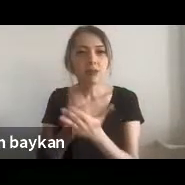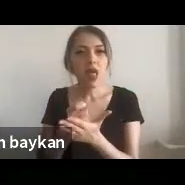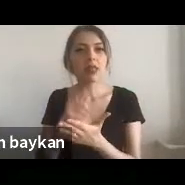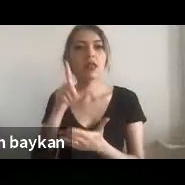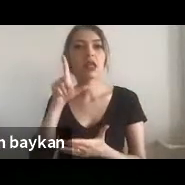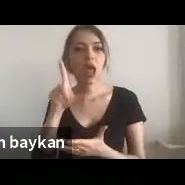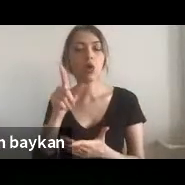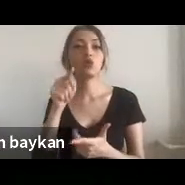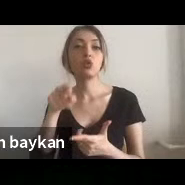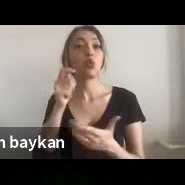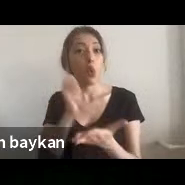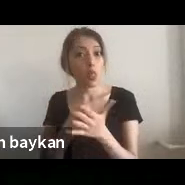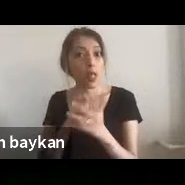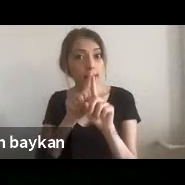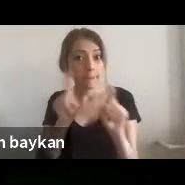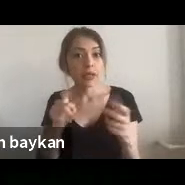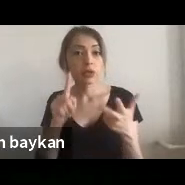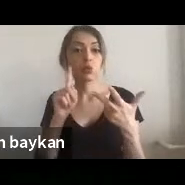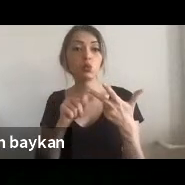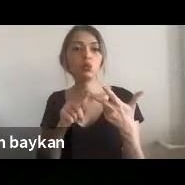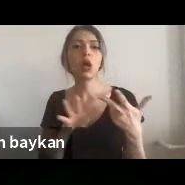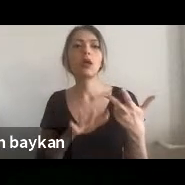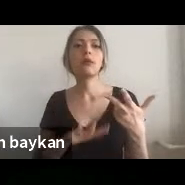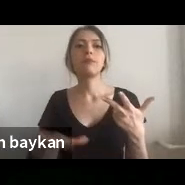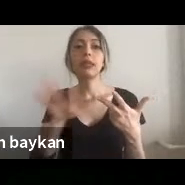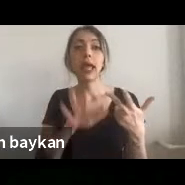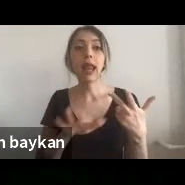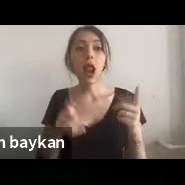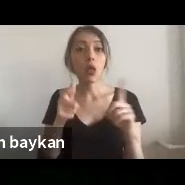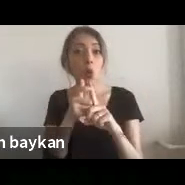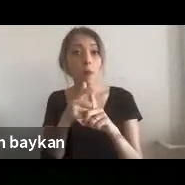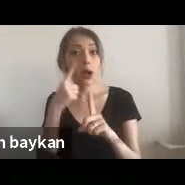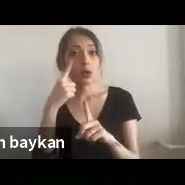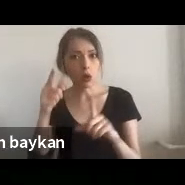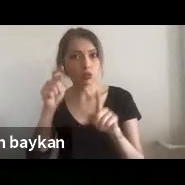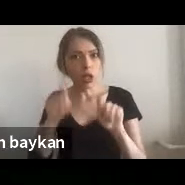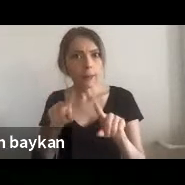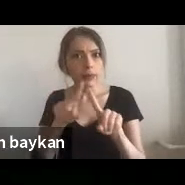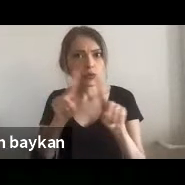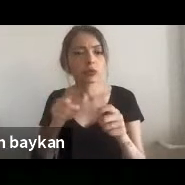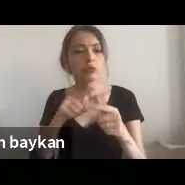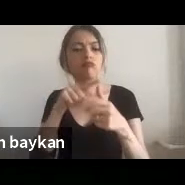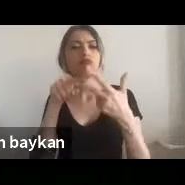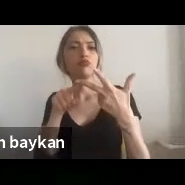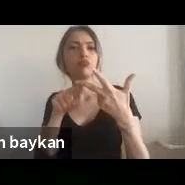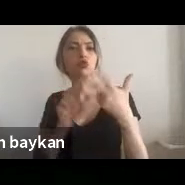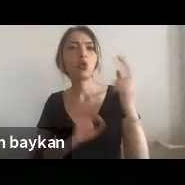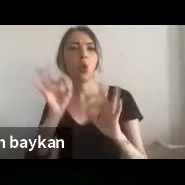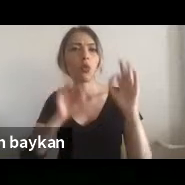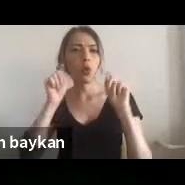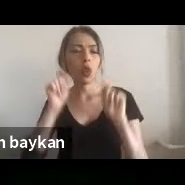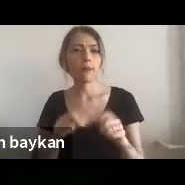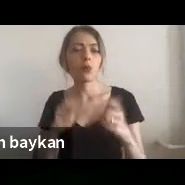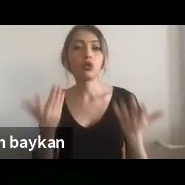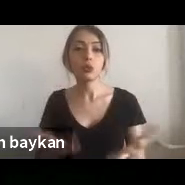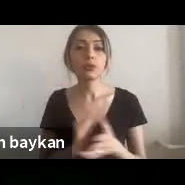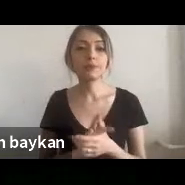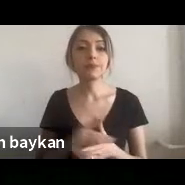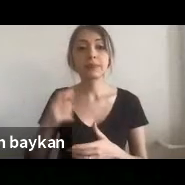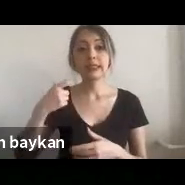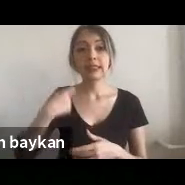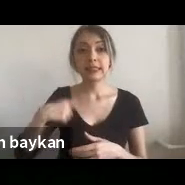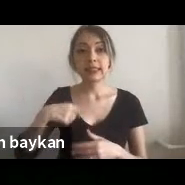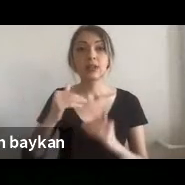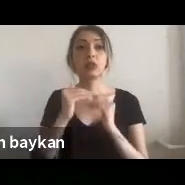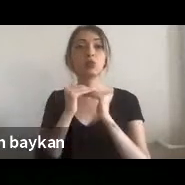Üç, genel önlemler yerine getirilmiş mi? Şimdi sivil toplum tabii ki bireysel